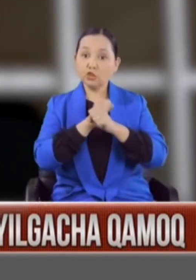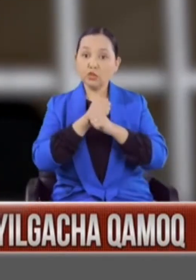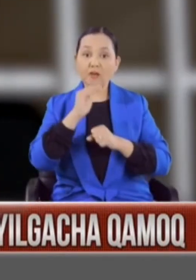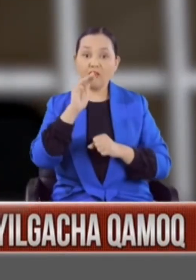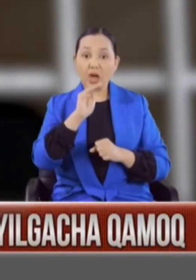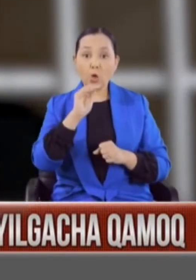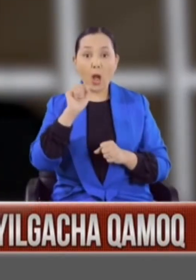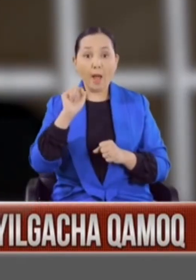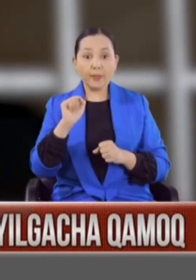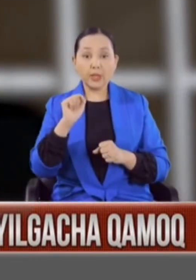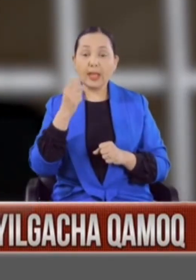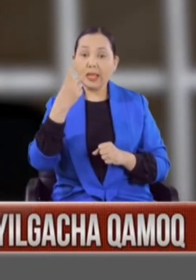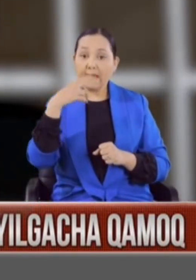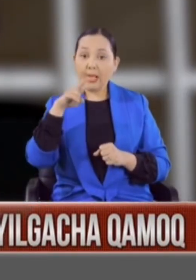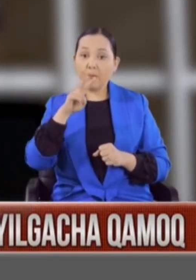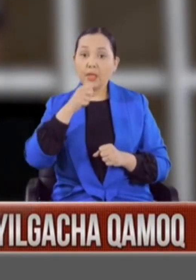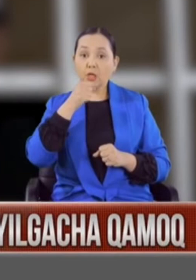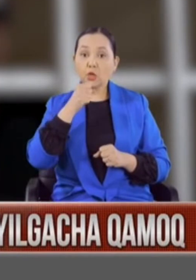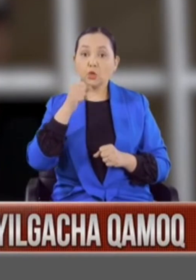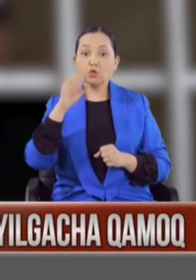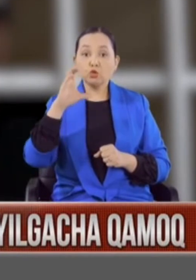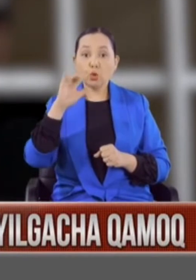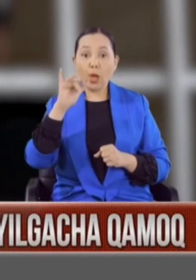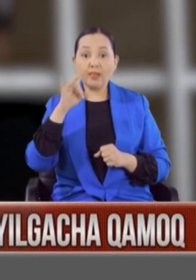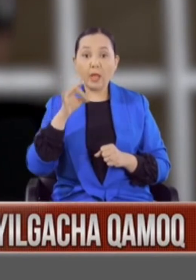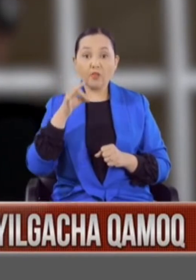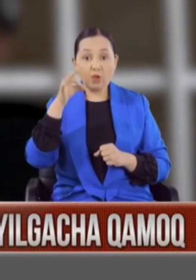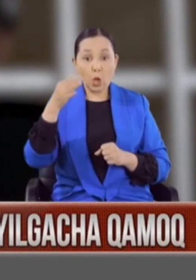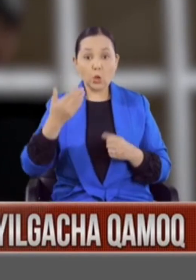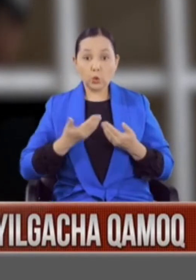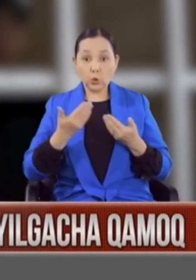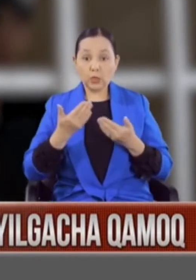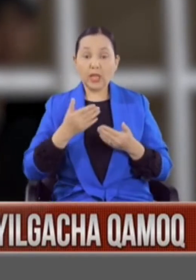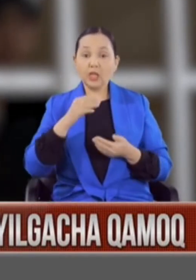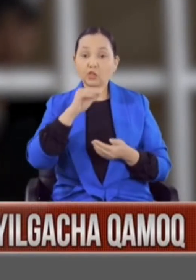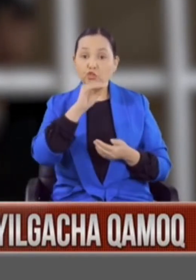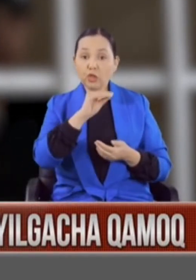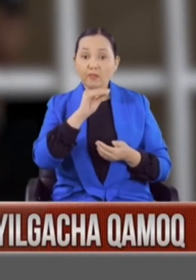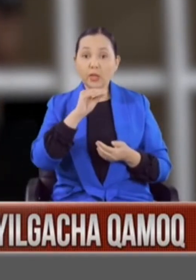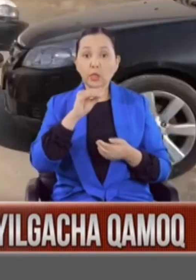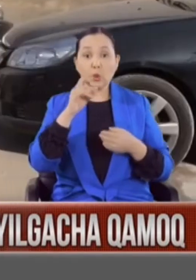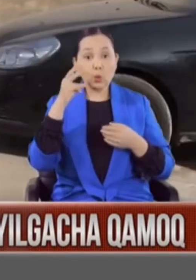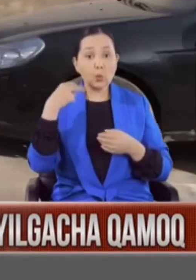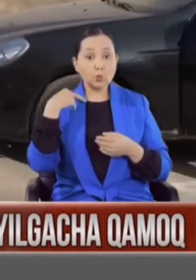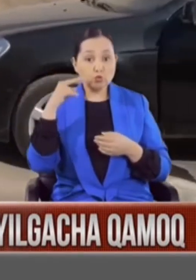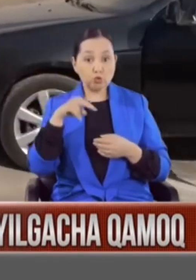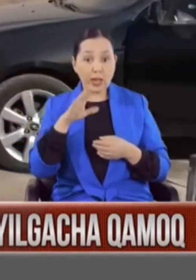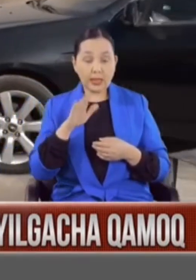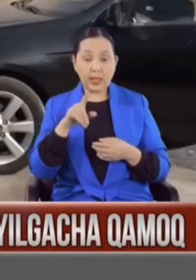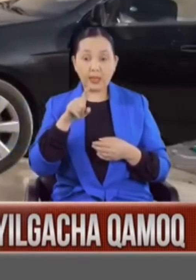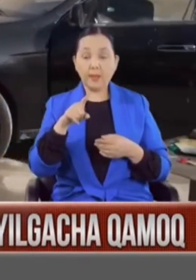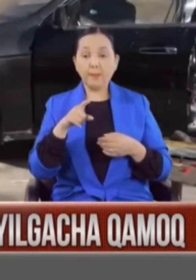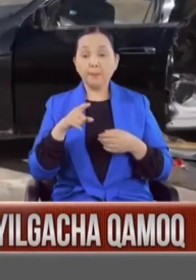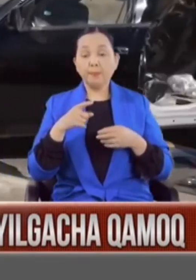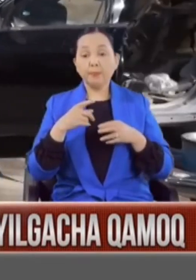Farux Abdurahmonov hamda 22 yoshli Surxondaryo viloyatida tug'ilgan Javlonbek Rajabovlar ushlanadi. Boshqa bunaqa